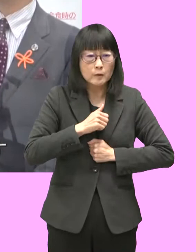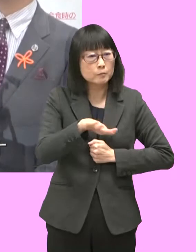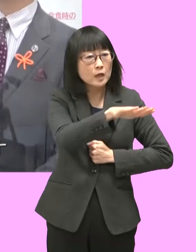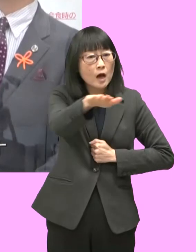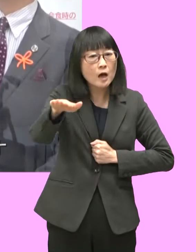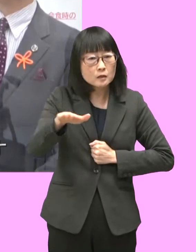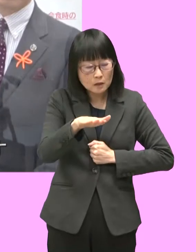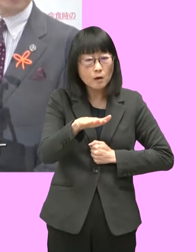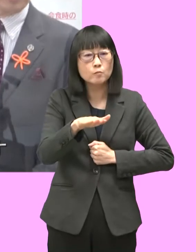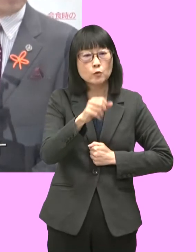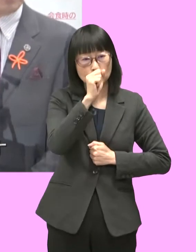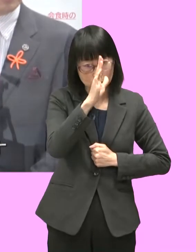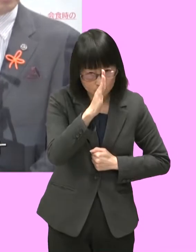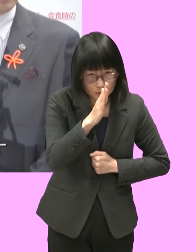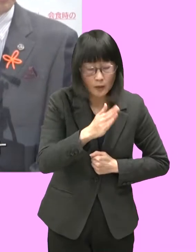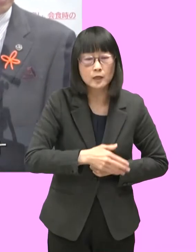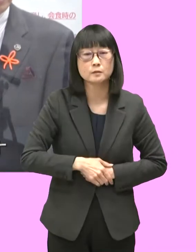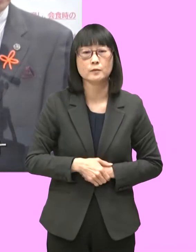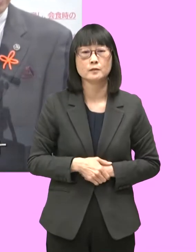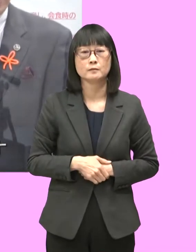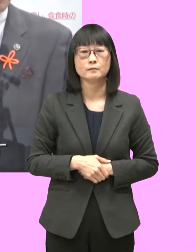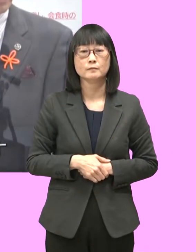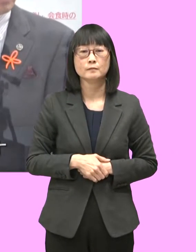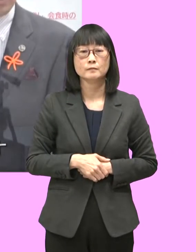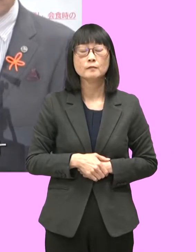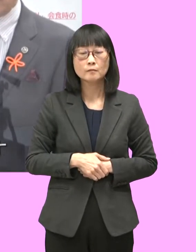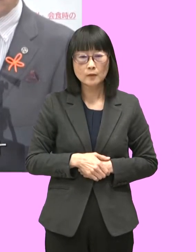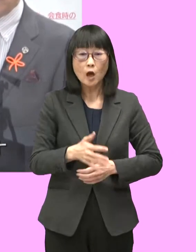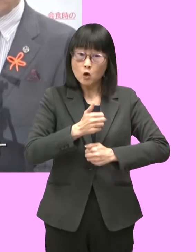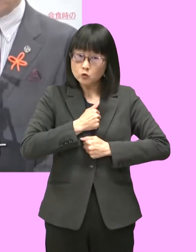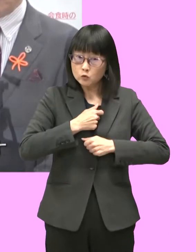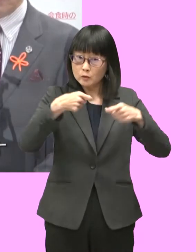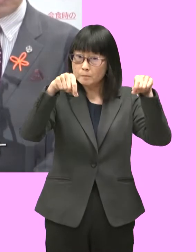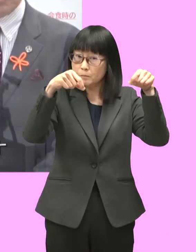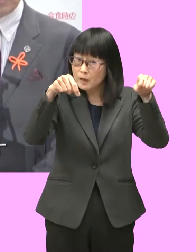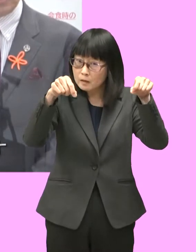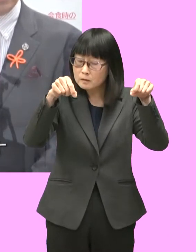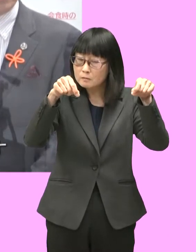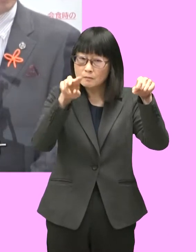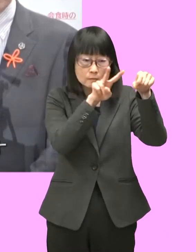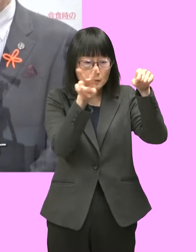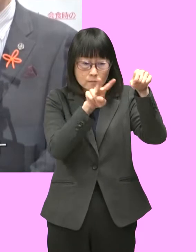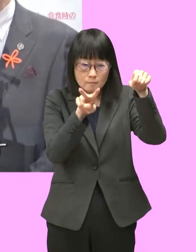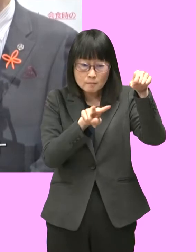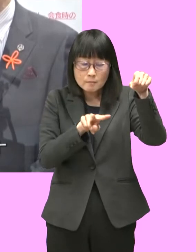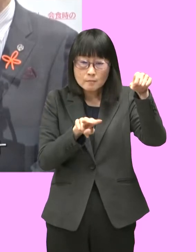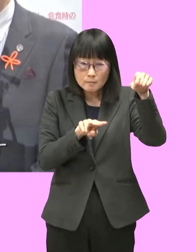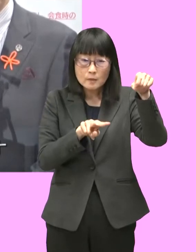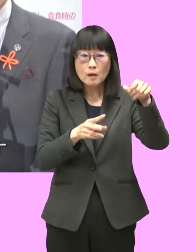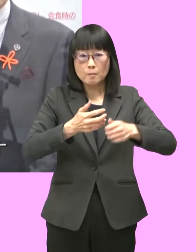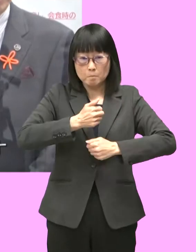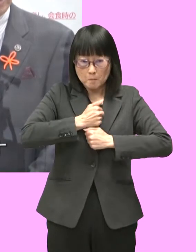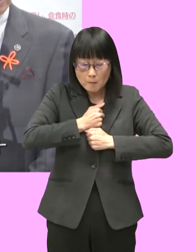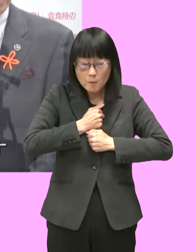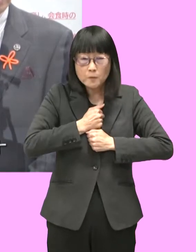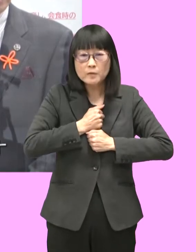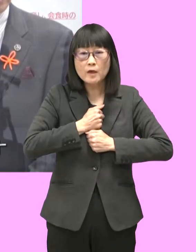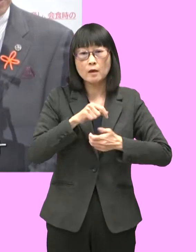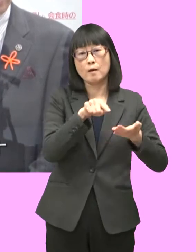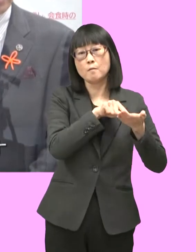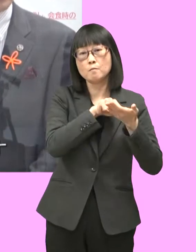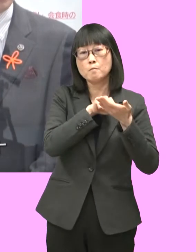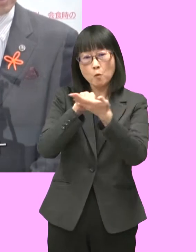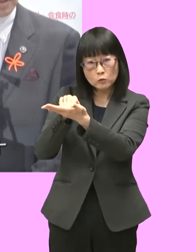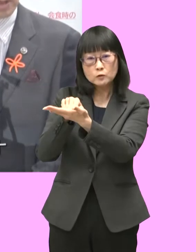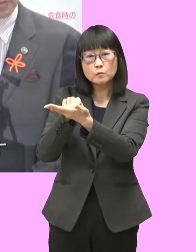取材用の紙をしっかりとご覧になって、注意事項をよく守って、お申し込み